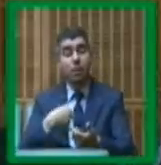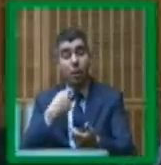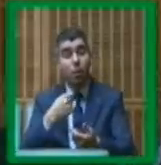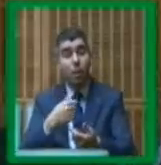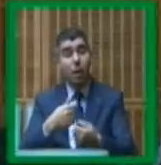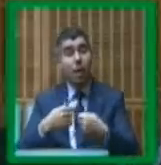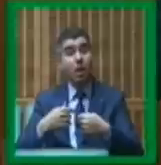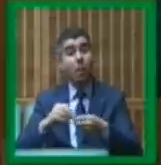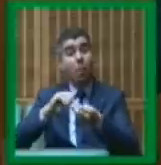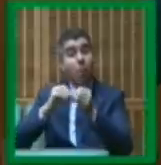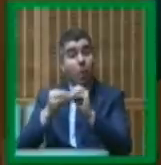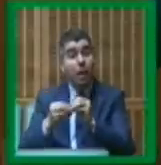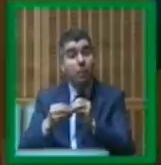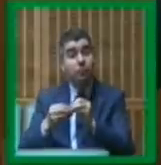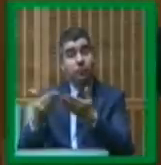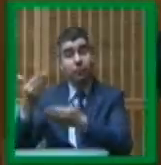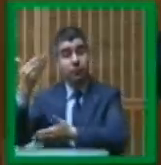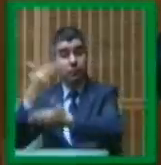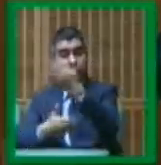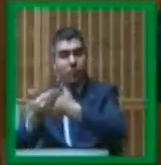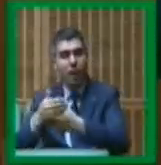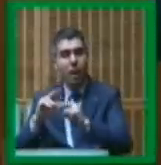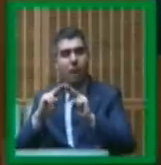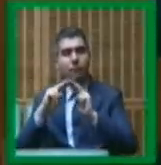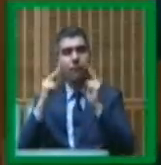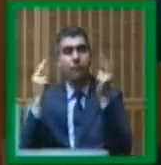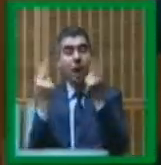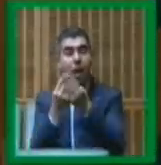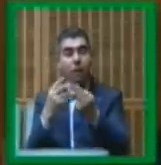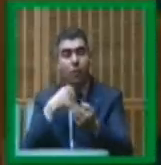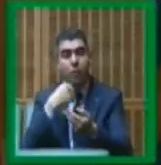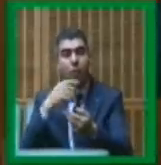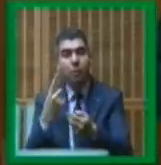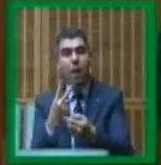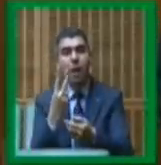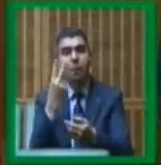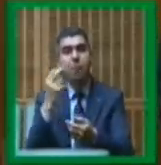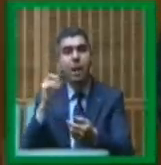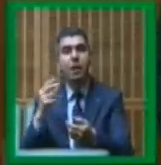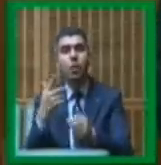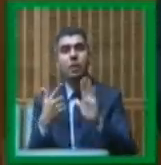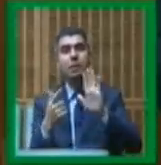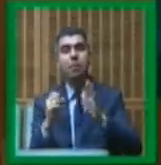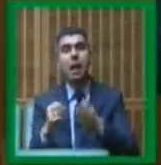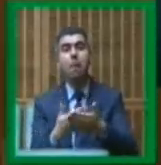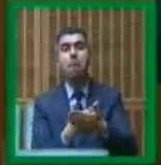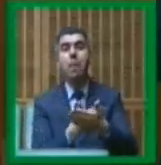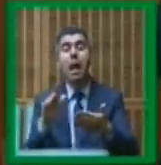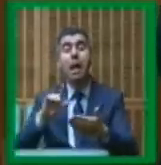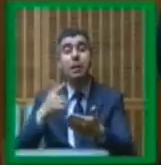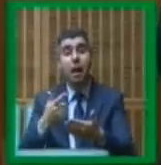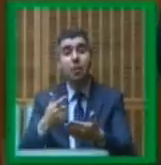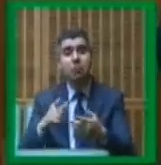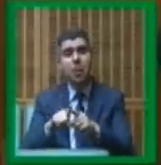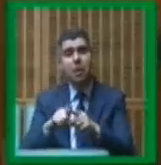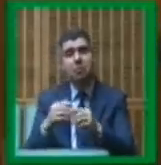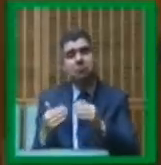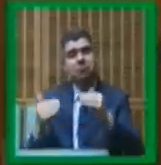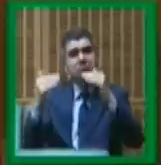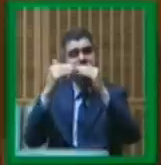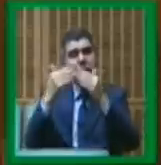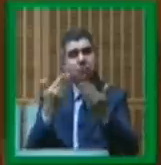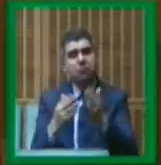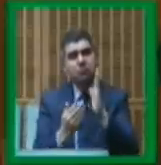الاستثمار العمومي ضخم اللي كتحقوا بلادنا 189 مليار درهم كيف قالوا الإخوان، يلا كنحقوا معدل